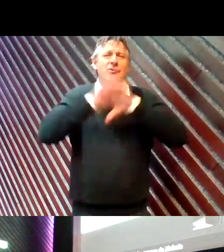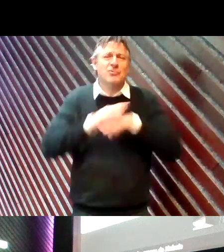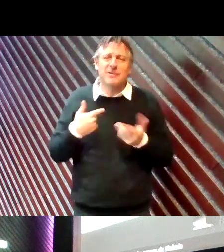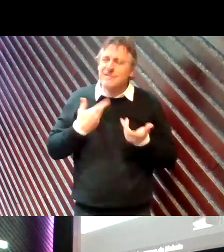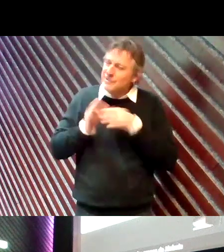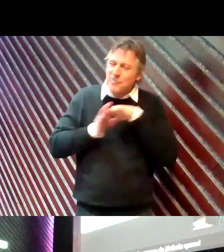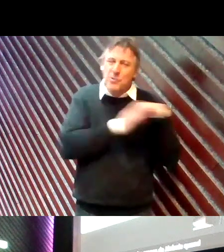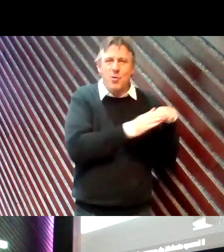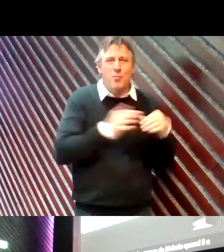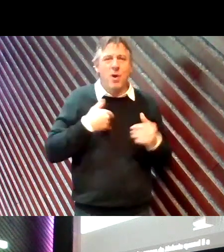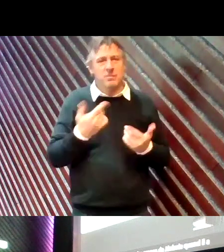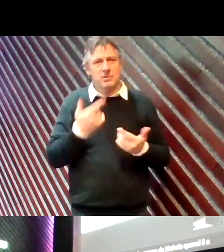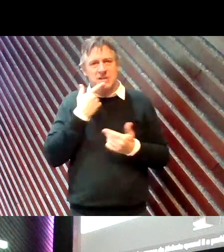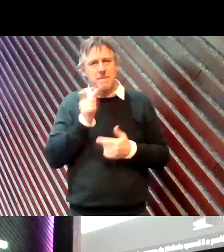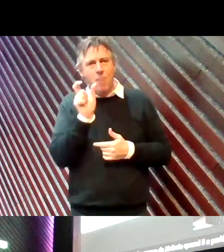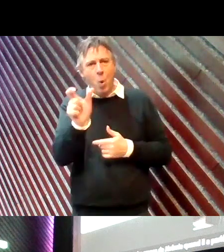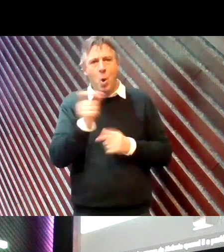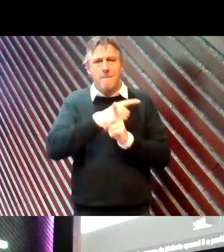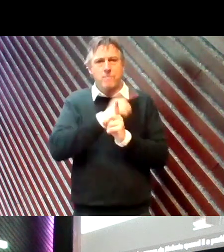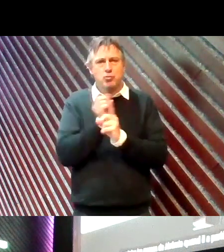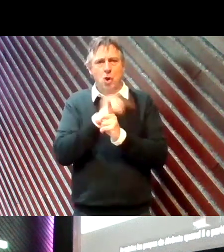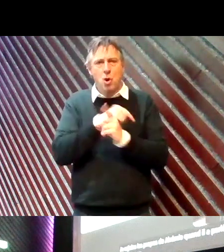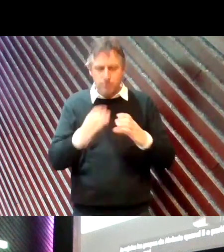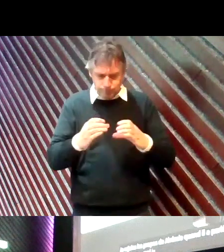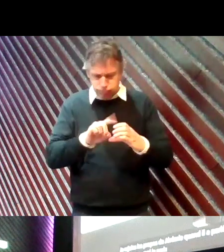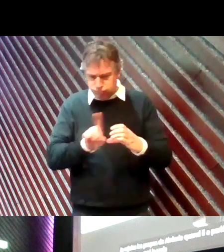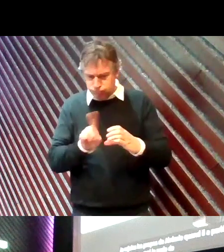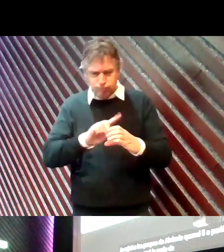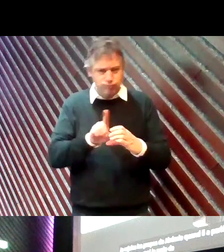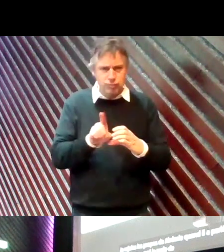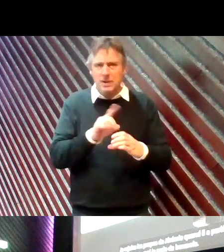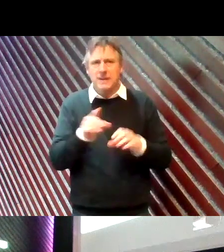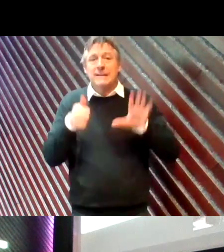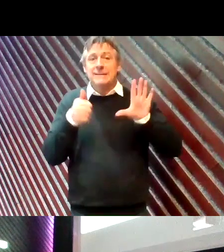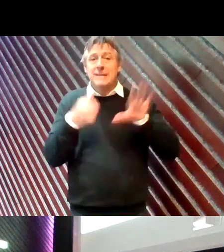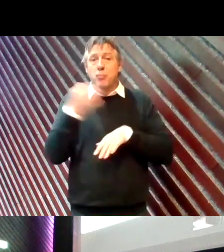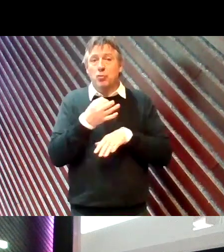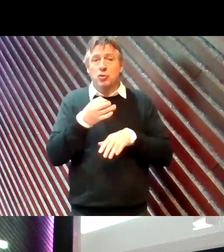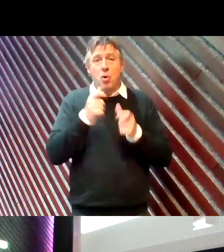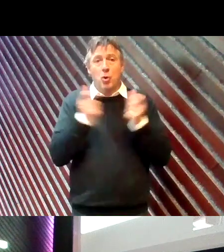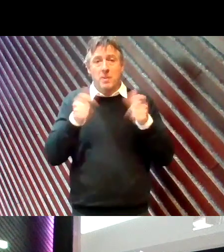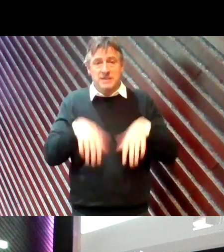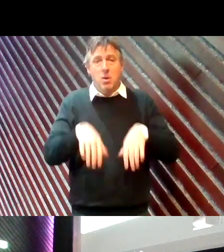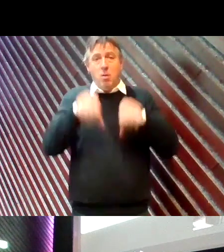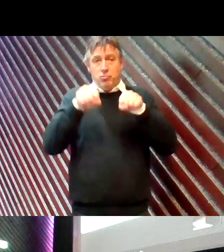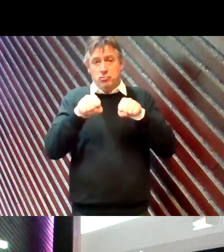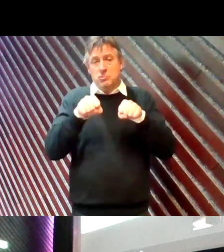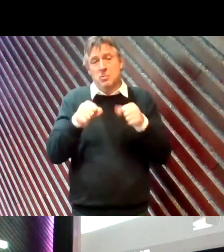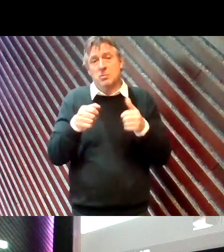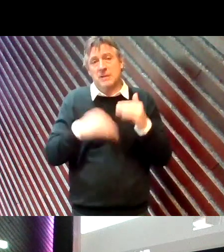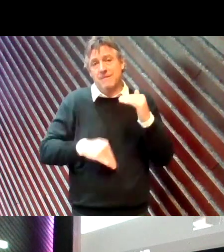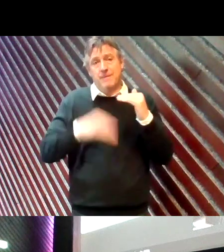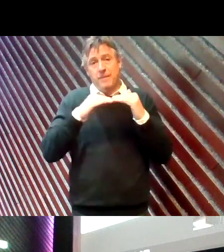je parle de boussole, c'est-à-dire que la loi prévoit 6% de personnes en situation dans le cadre dans le monde du travail, aujourd'hui, on n'a pas le compte.